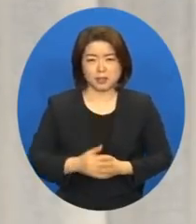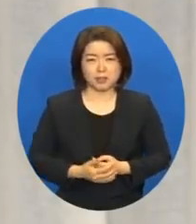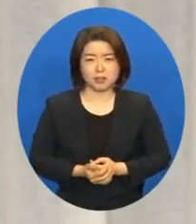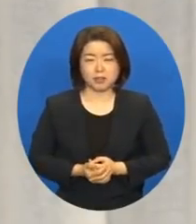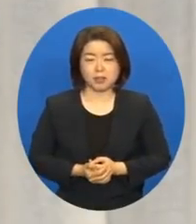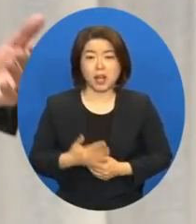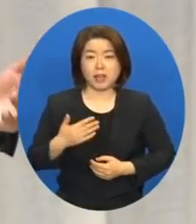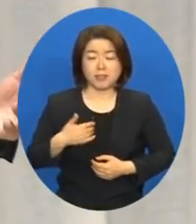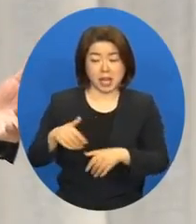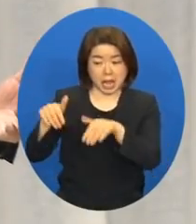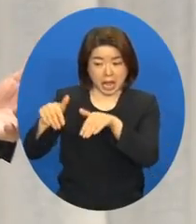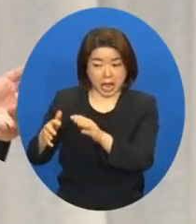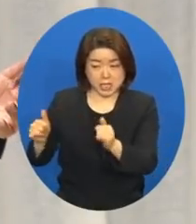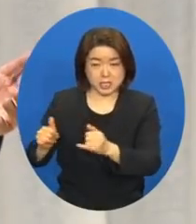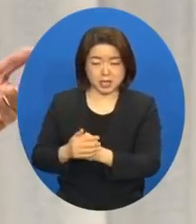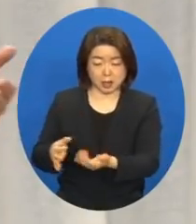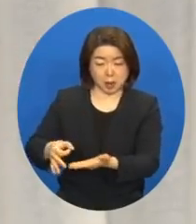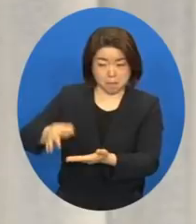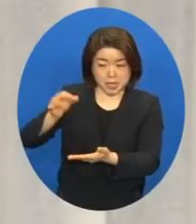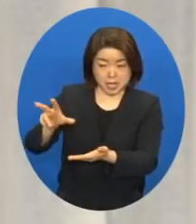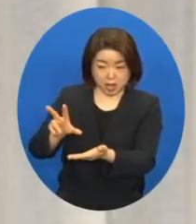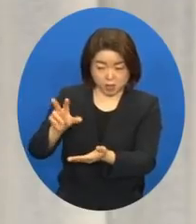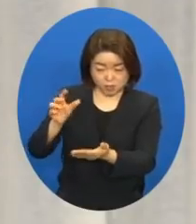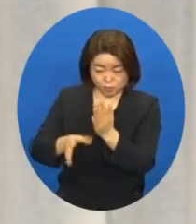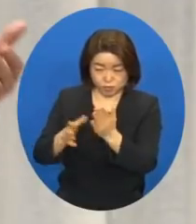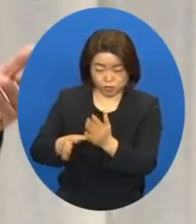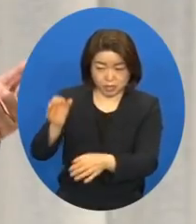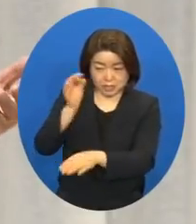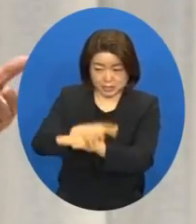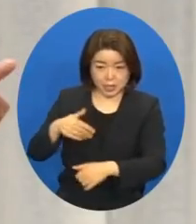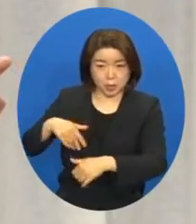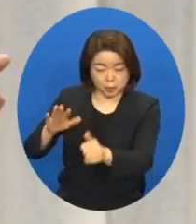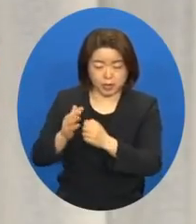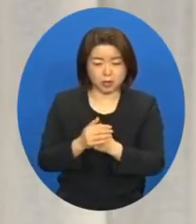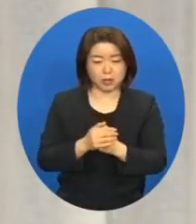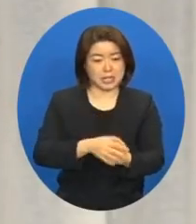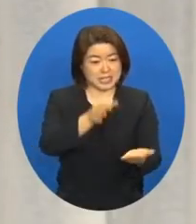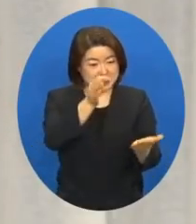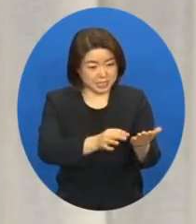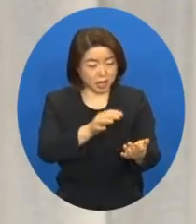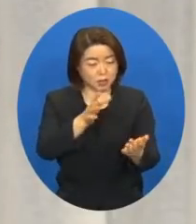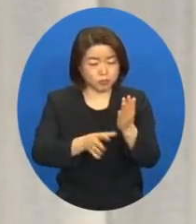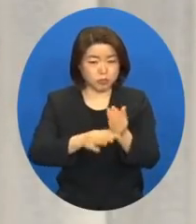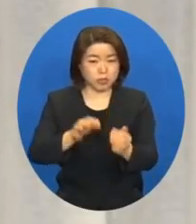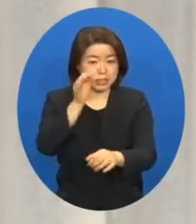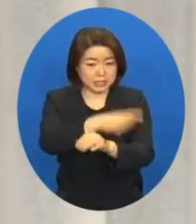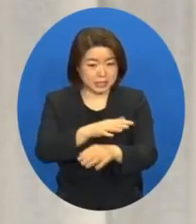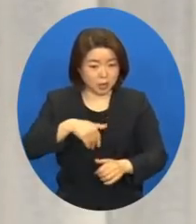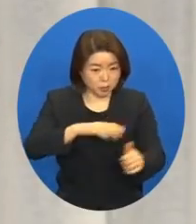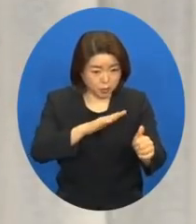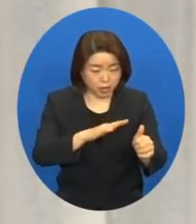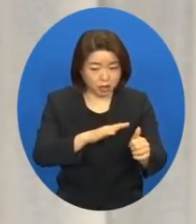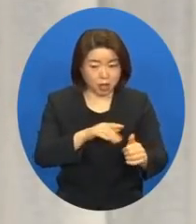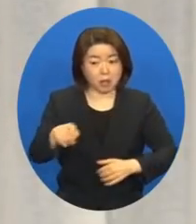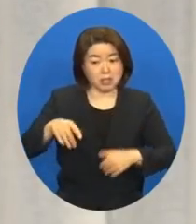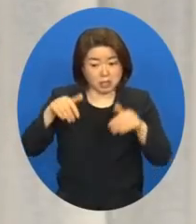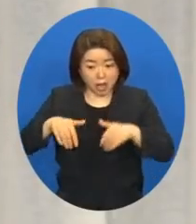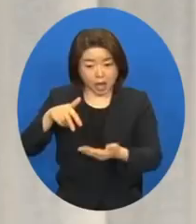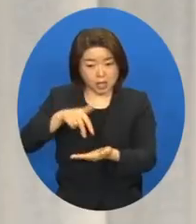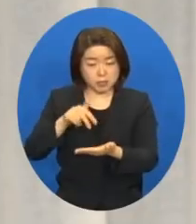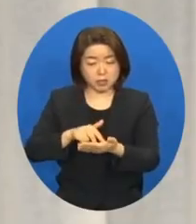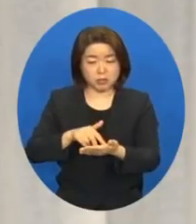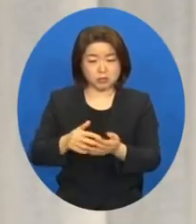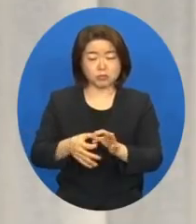내가 하인에게 값싼 물건을 사러 보내건 가장 비싼 물건을 사러 보내건 그에게는 문제가 되지 않는다.